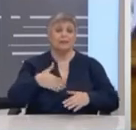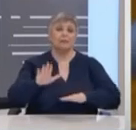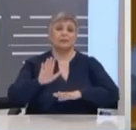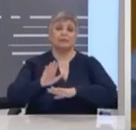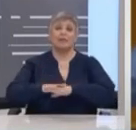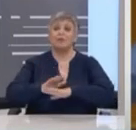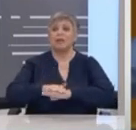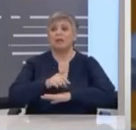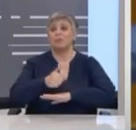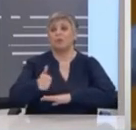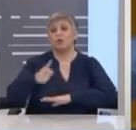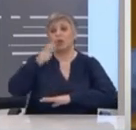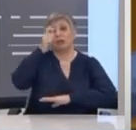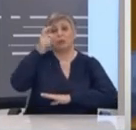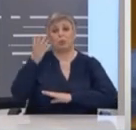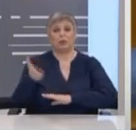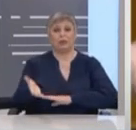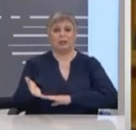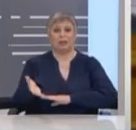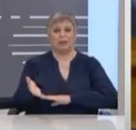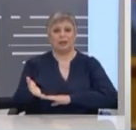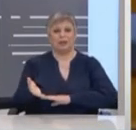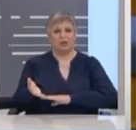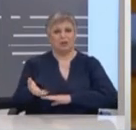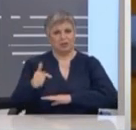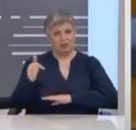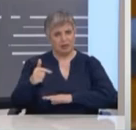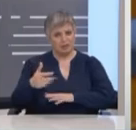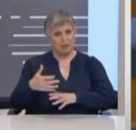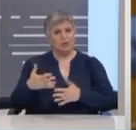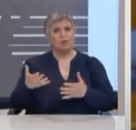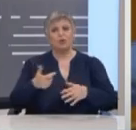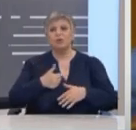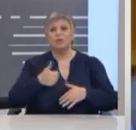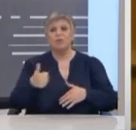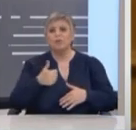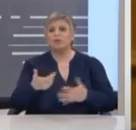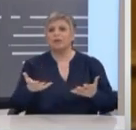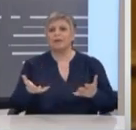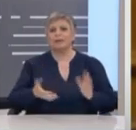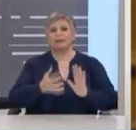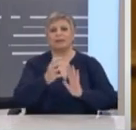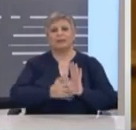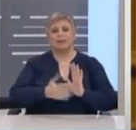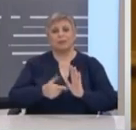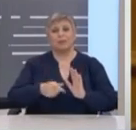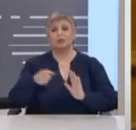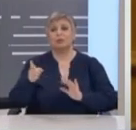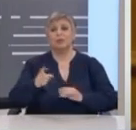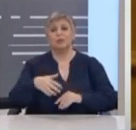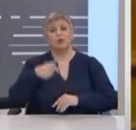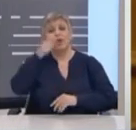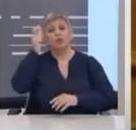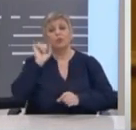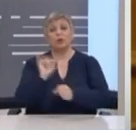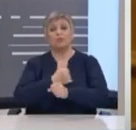εν τέλει στο διατάφτα, όχι στις δηλώσεις στους διαδρόμους, αλλά στο διατάφτα αδιάλακτη στο πιο κρίσιμο